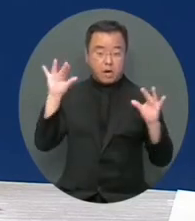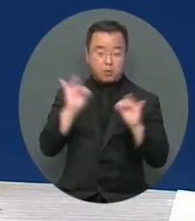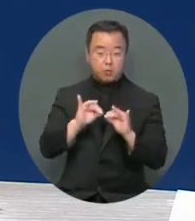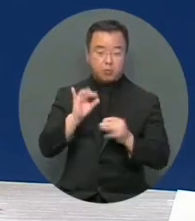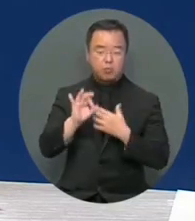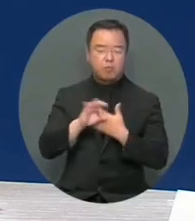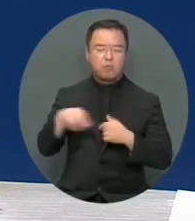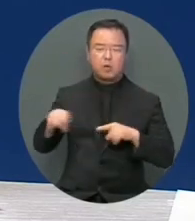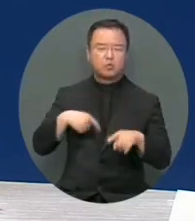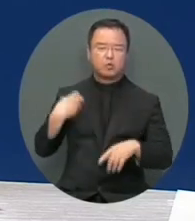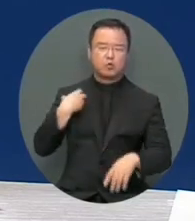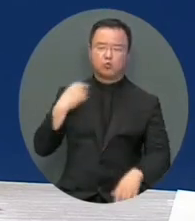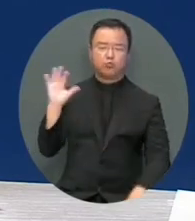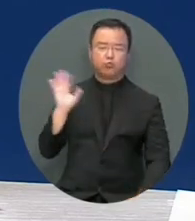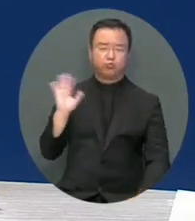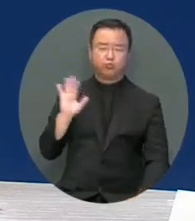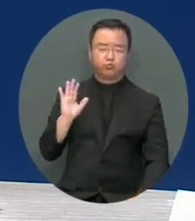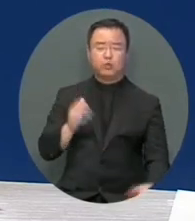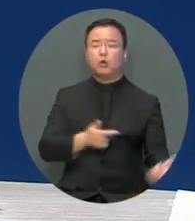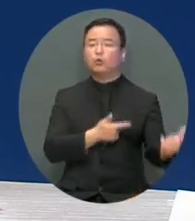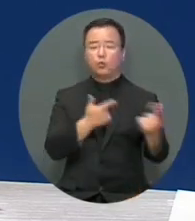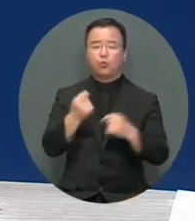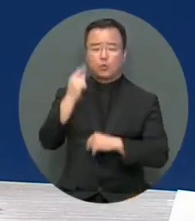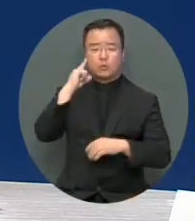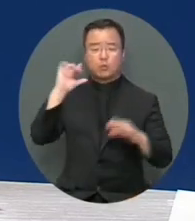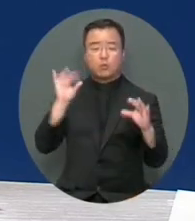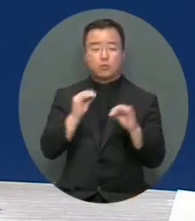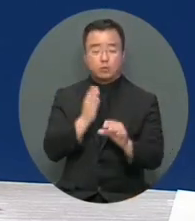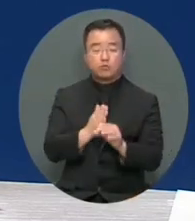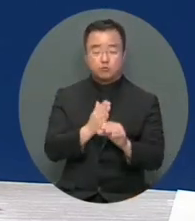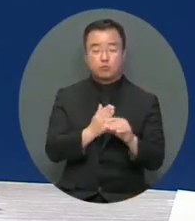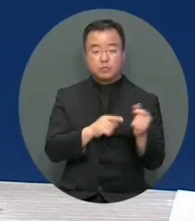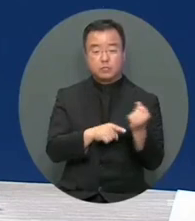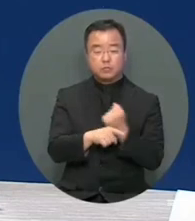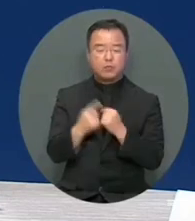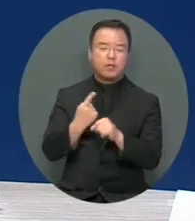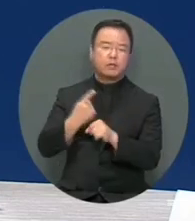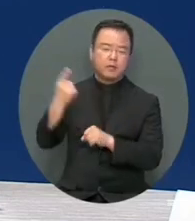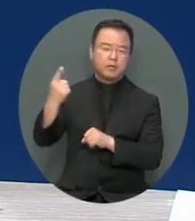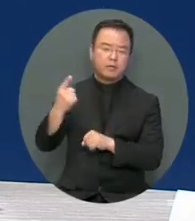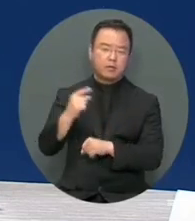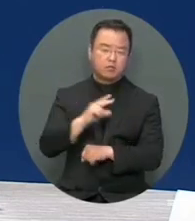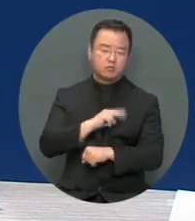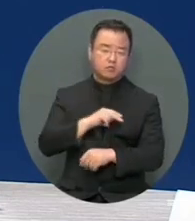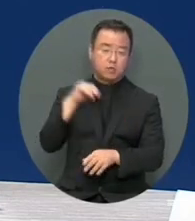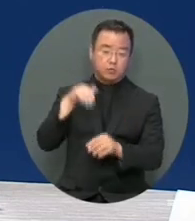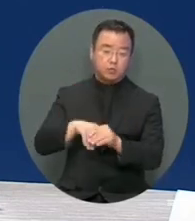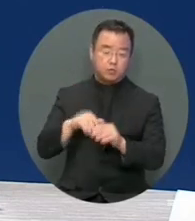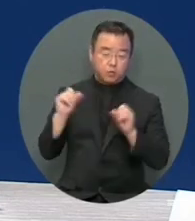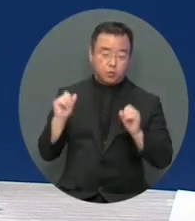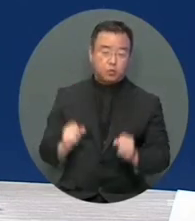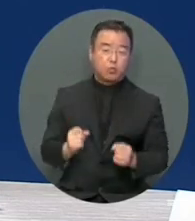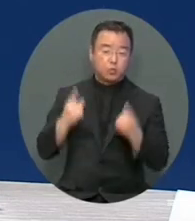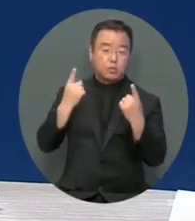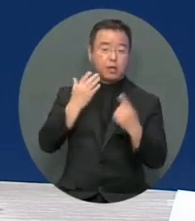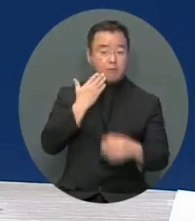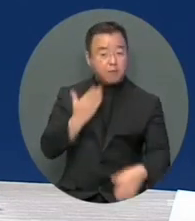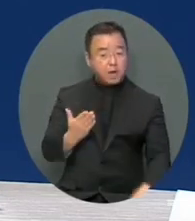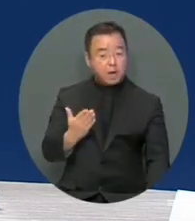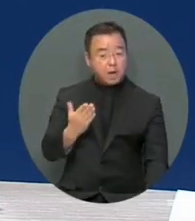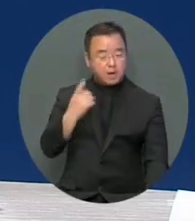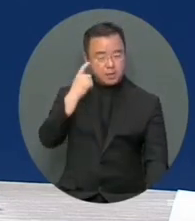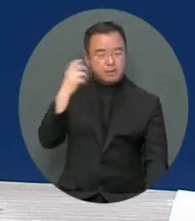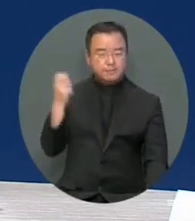없기 때문에 그것은 내년 총선과 함께 할 수도 있지 않느냐 하는 생각을 가지고 있다는 말씀을